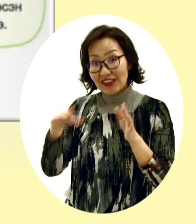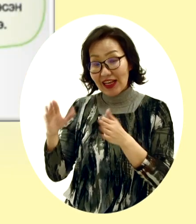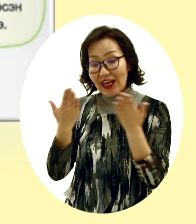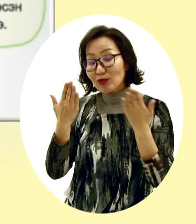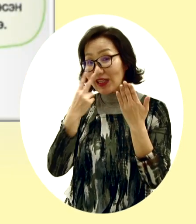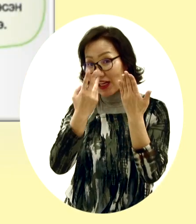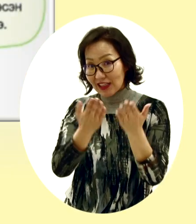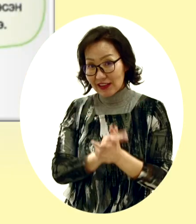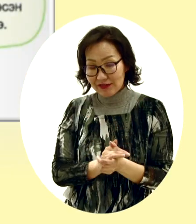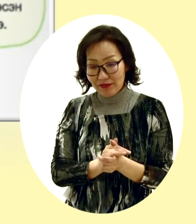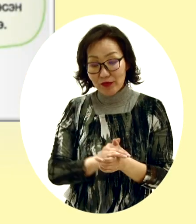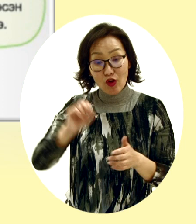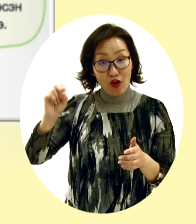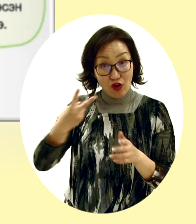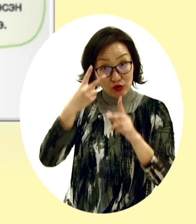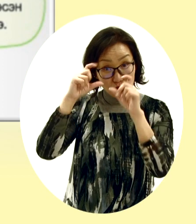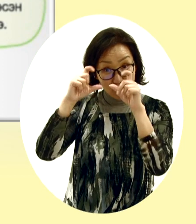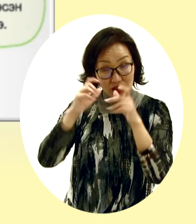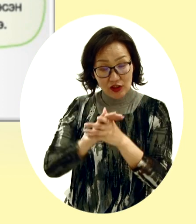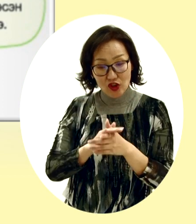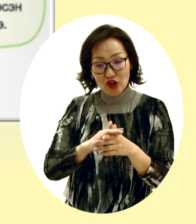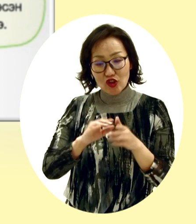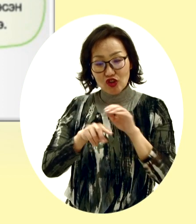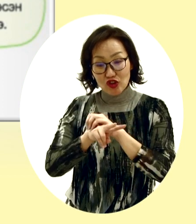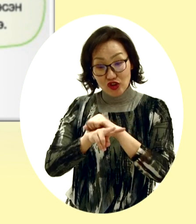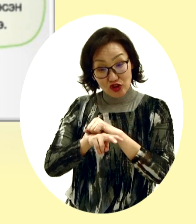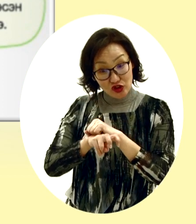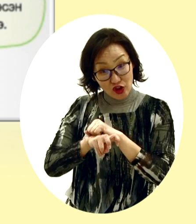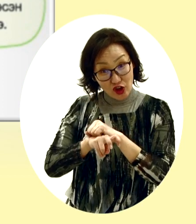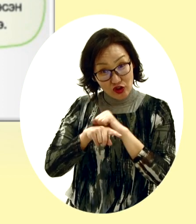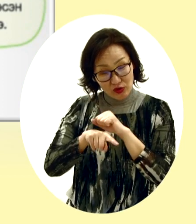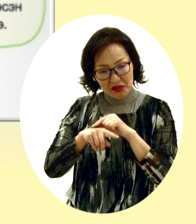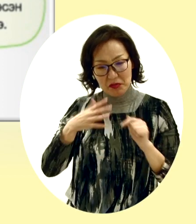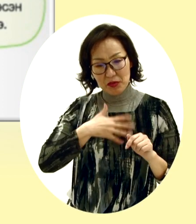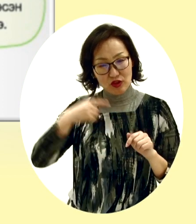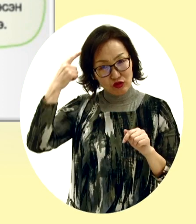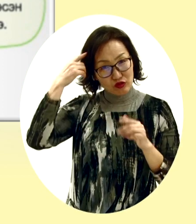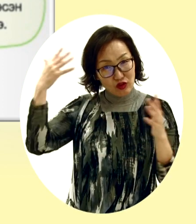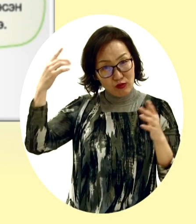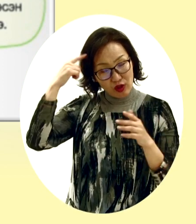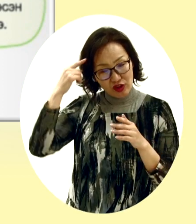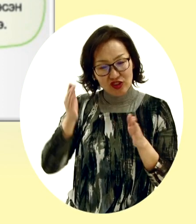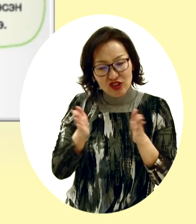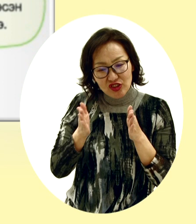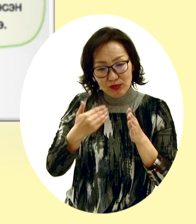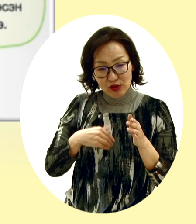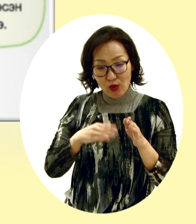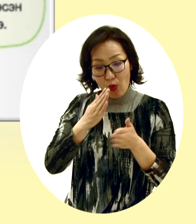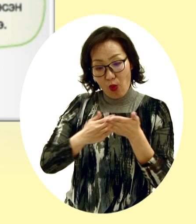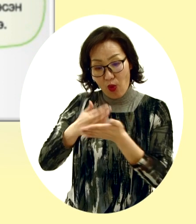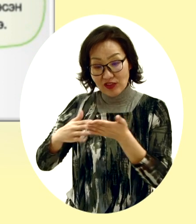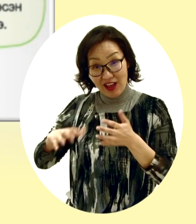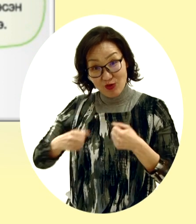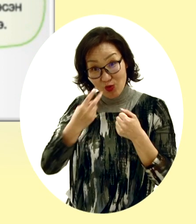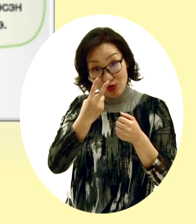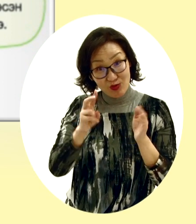харъя. За, хоёр дахь зурган дээр шоргоолчны биеийг том толгой, цээж, гидэс гэсэн хэсгүүдэд хувааж авч